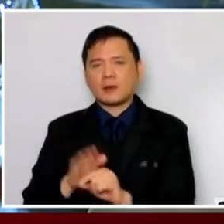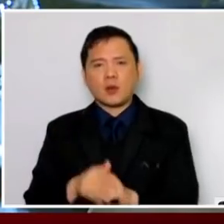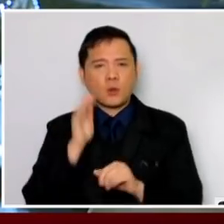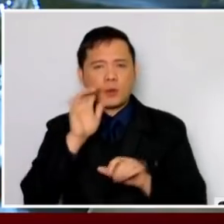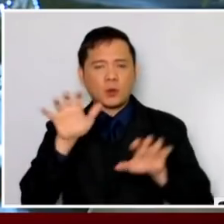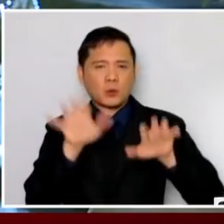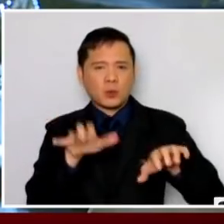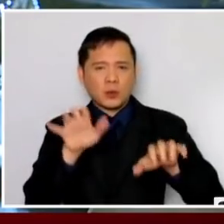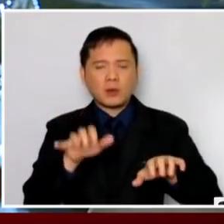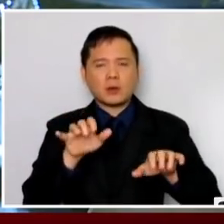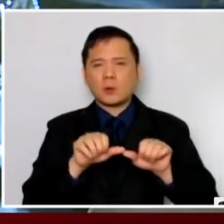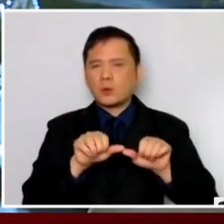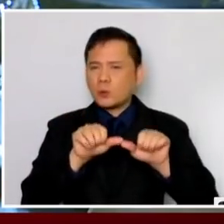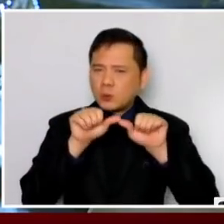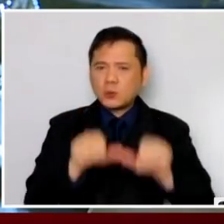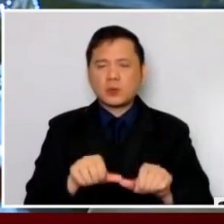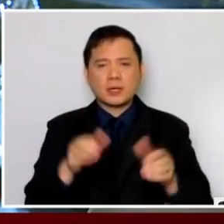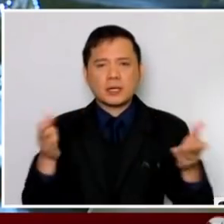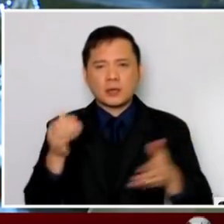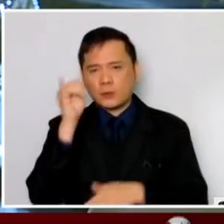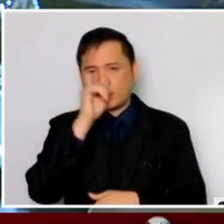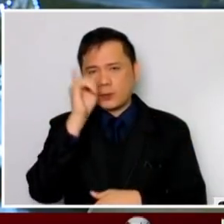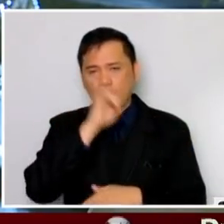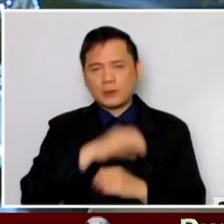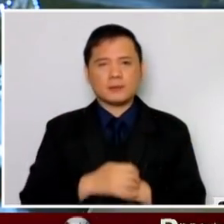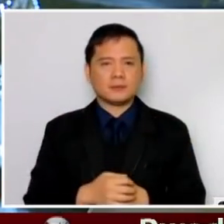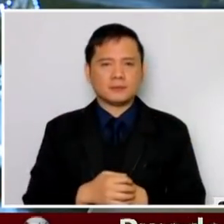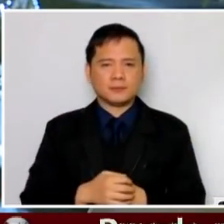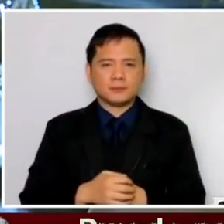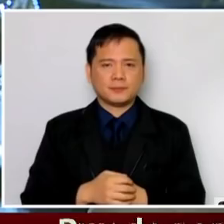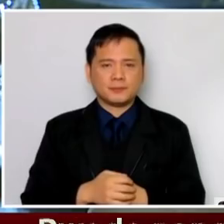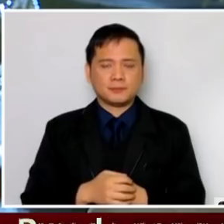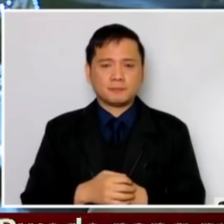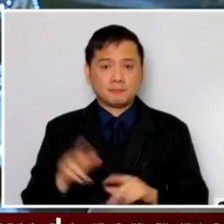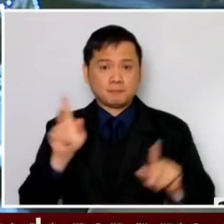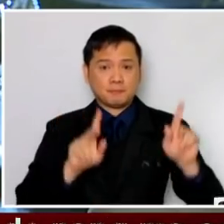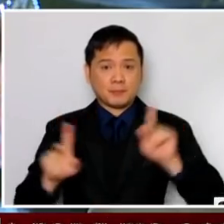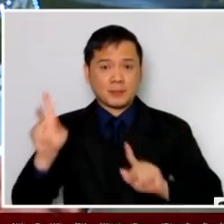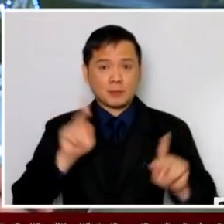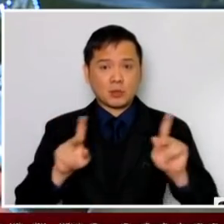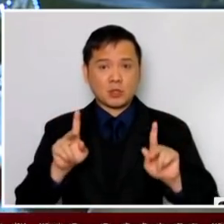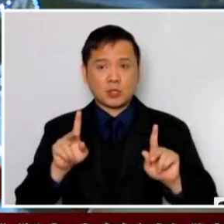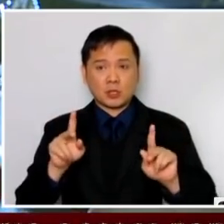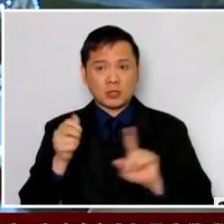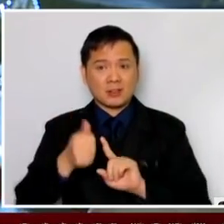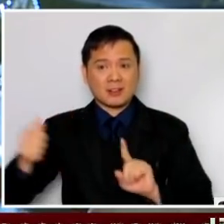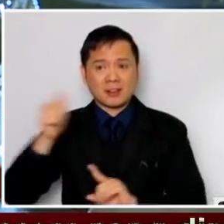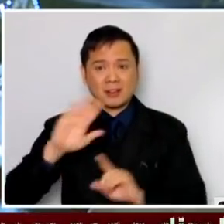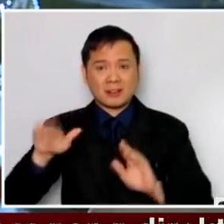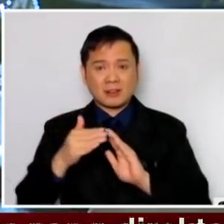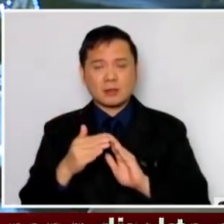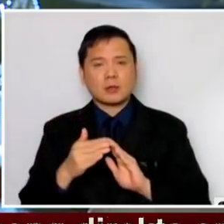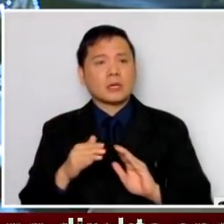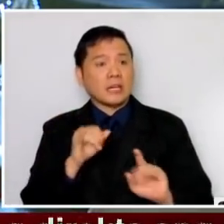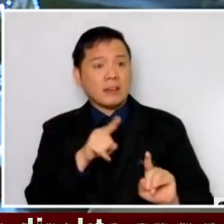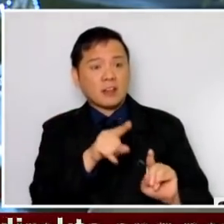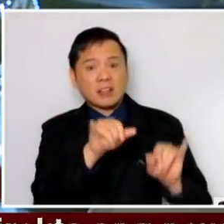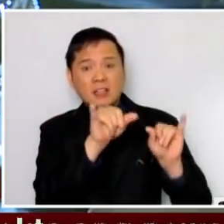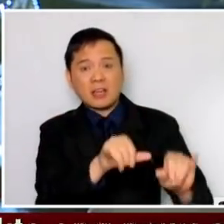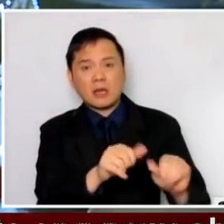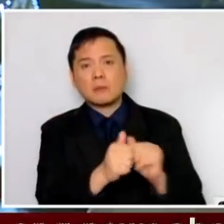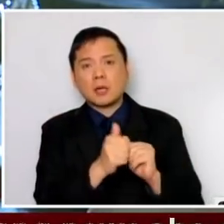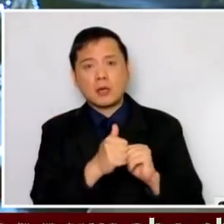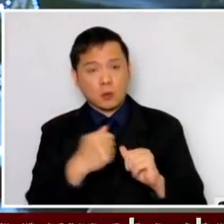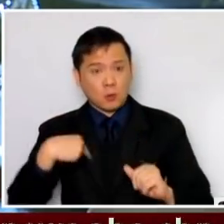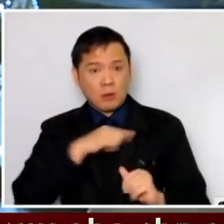Kaya sinabihan yung mga taga-munisipyo na huwag umasa sa rescue ng kabilang bayan o kaya kahit ng probinsya. Kaya